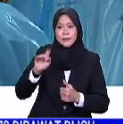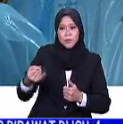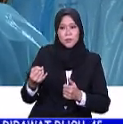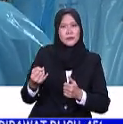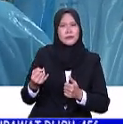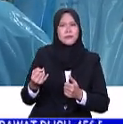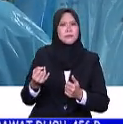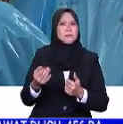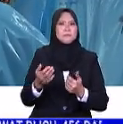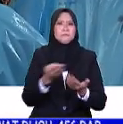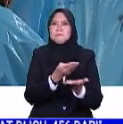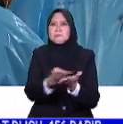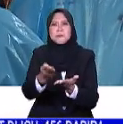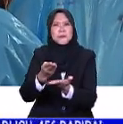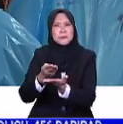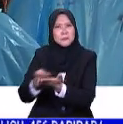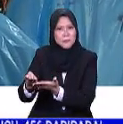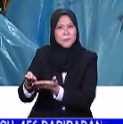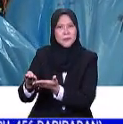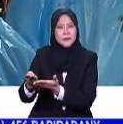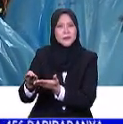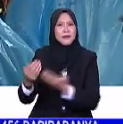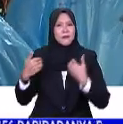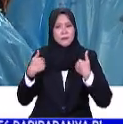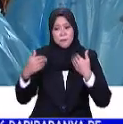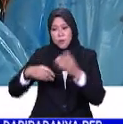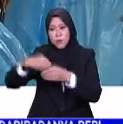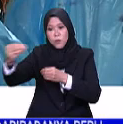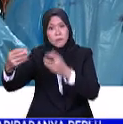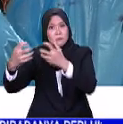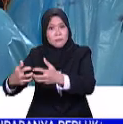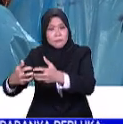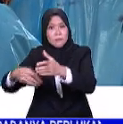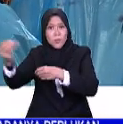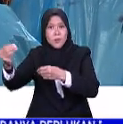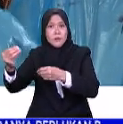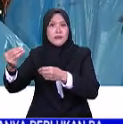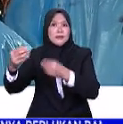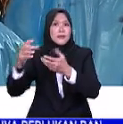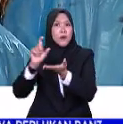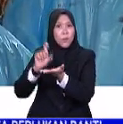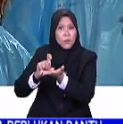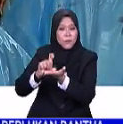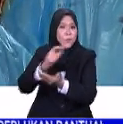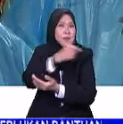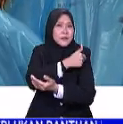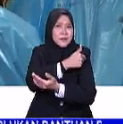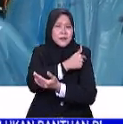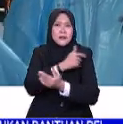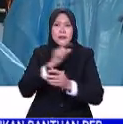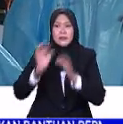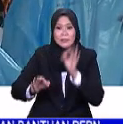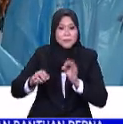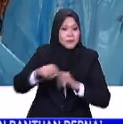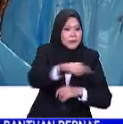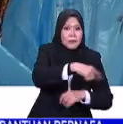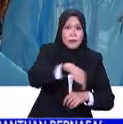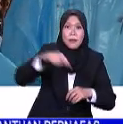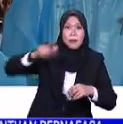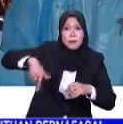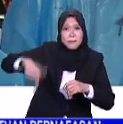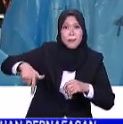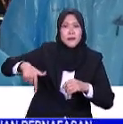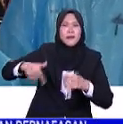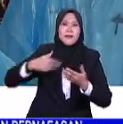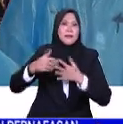beli saja. Mana-mana ada pengeluaran vaksin, walaupun kita dah beli lebih, lambat sampai. Tapi kalau ada yang lain, kita boleh